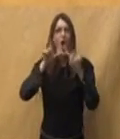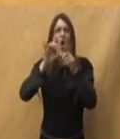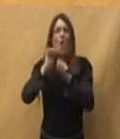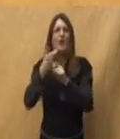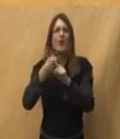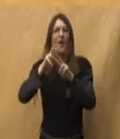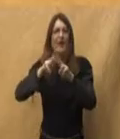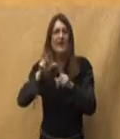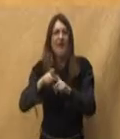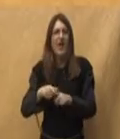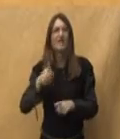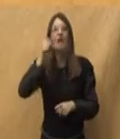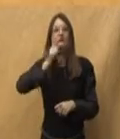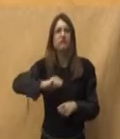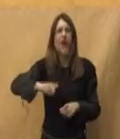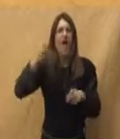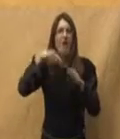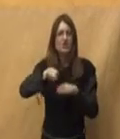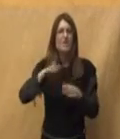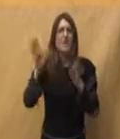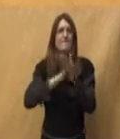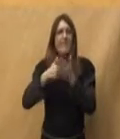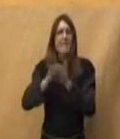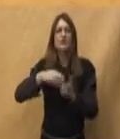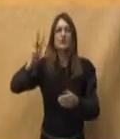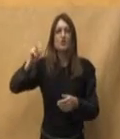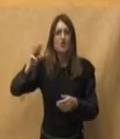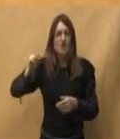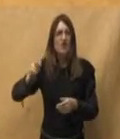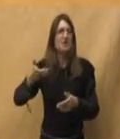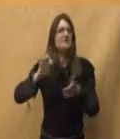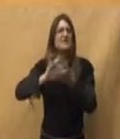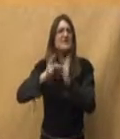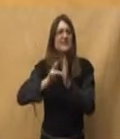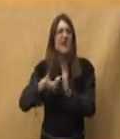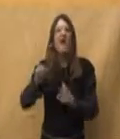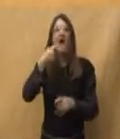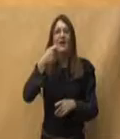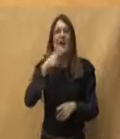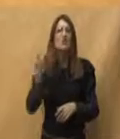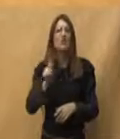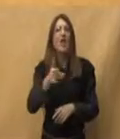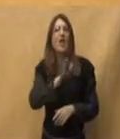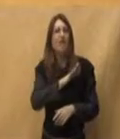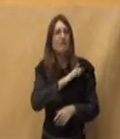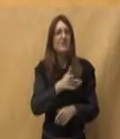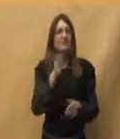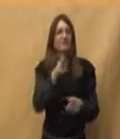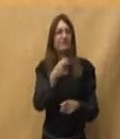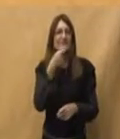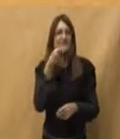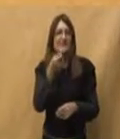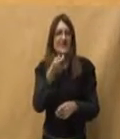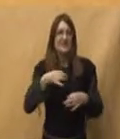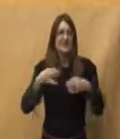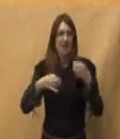ugljikohidrati, bjelančevine, masti, šećeri, znači sve hrana koja je opasnija za zdravlje, nešto ide prema vrhu,